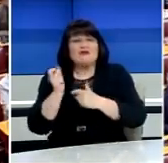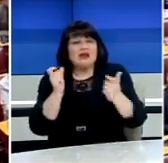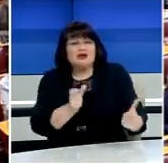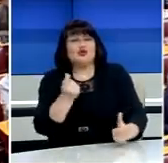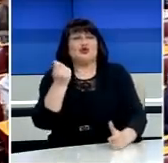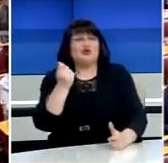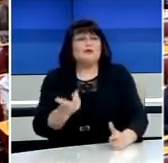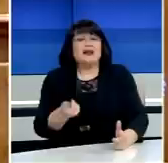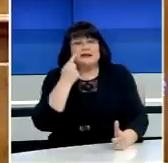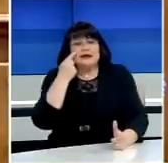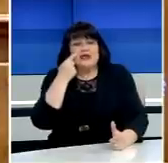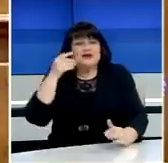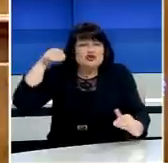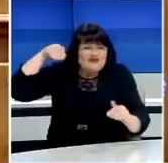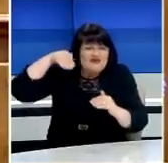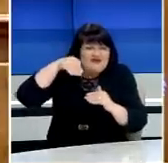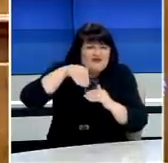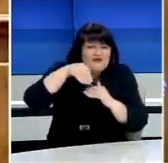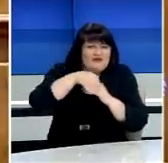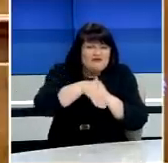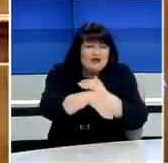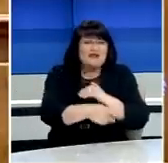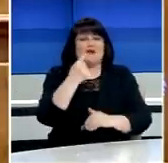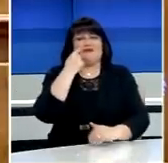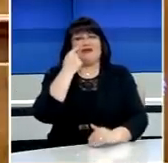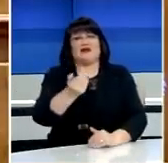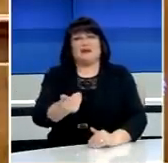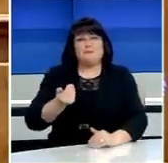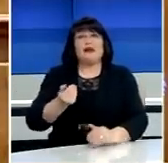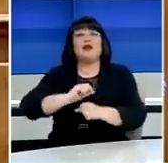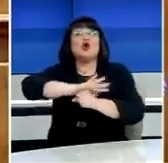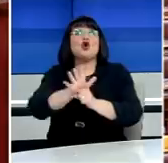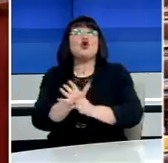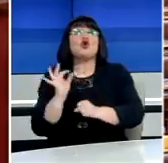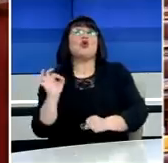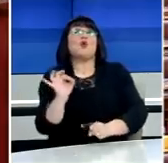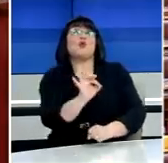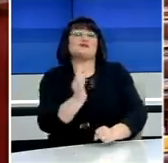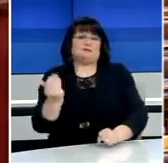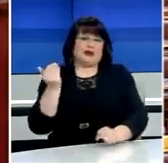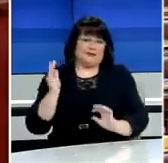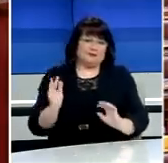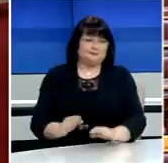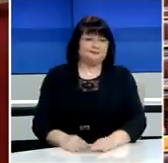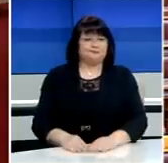οικονομία έχει μπει σε μια βαθιά τροχιά ύφεσης πριν από τον κορονοϊό.